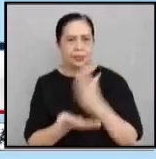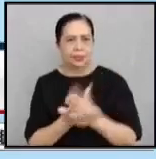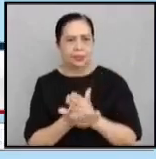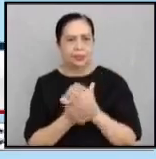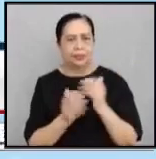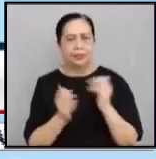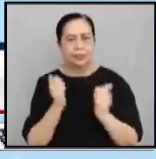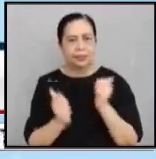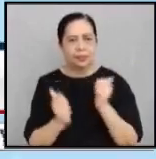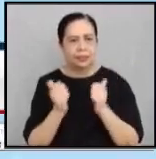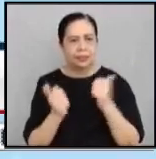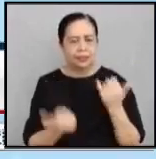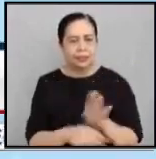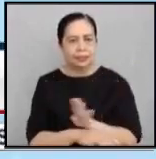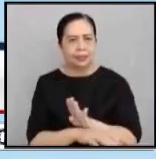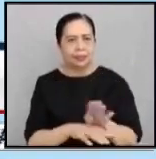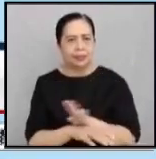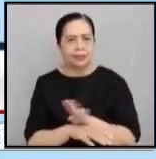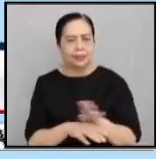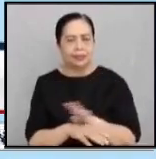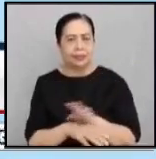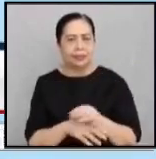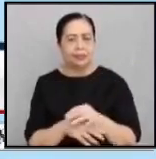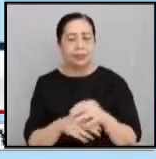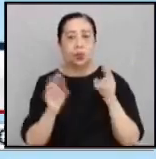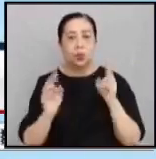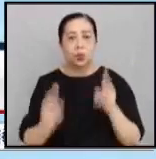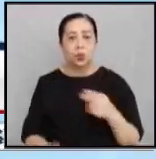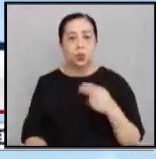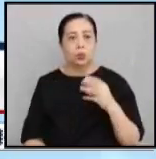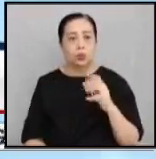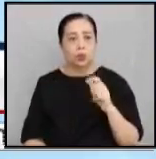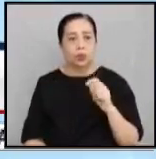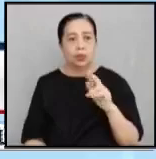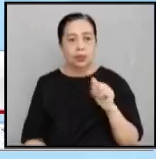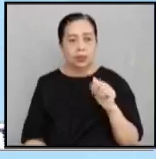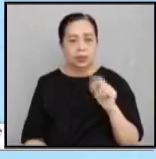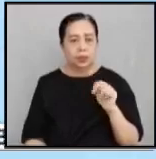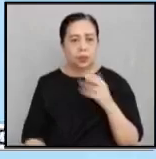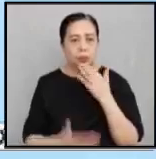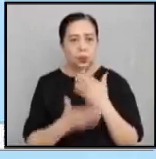Antoinette ngayon ay abala sa pagiging isang humanitarian at goodwill ambassador.